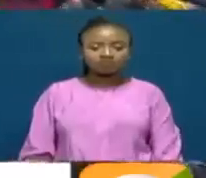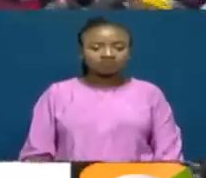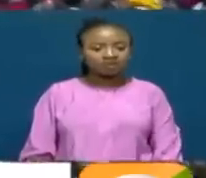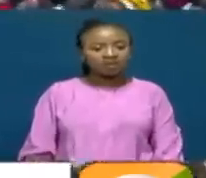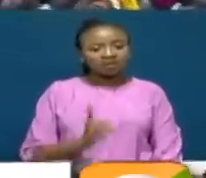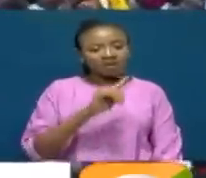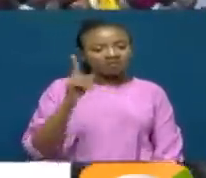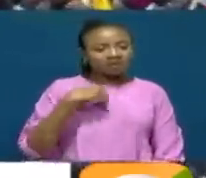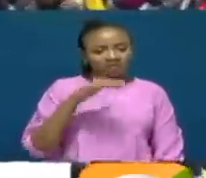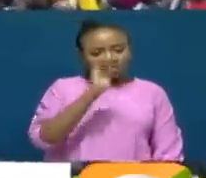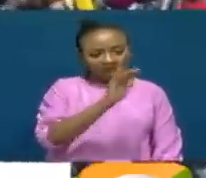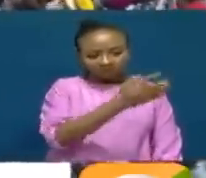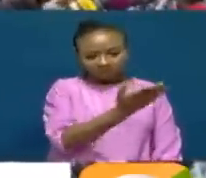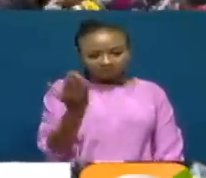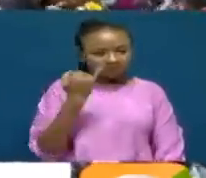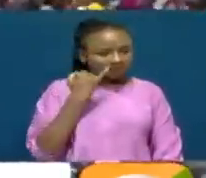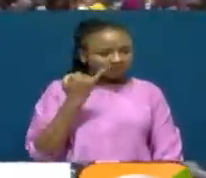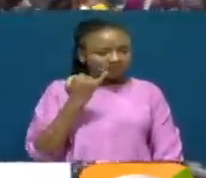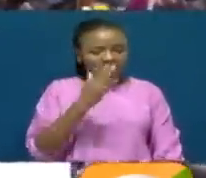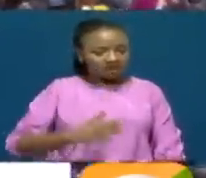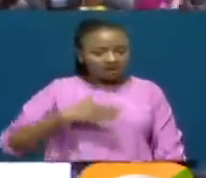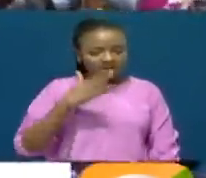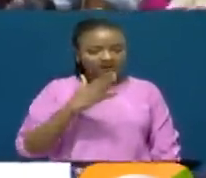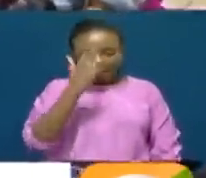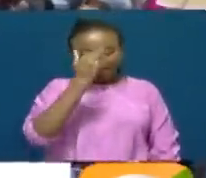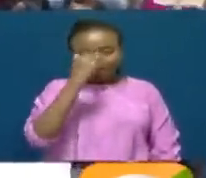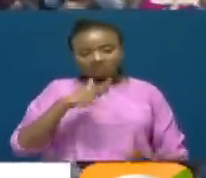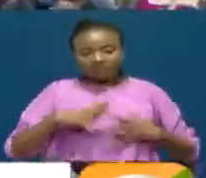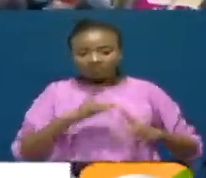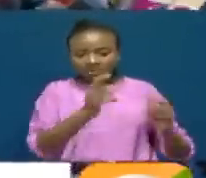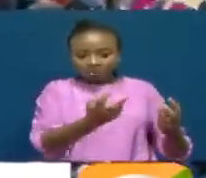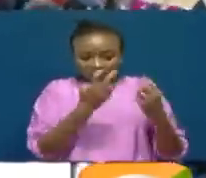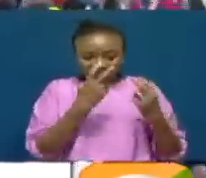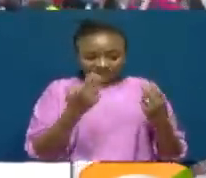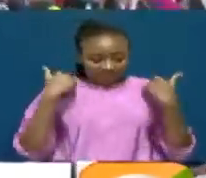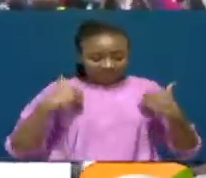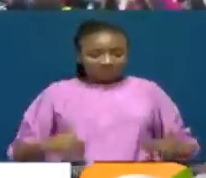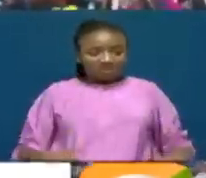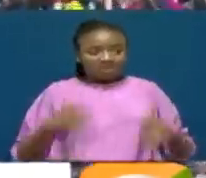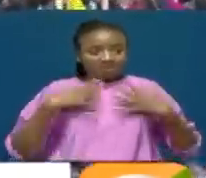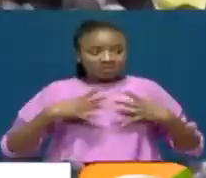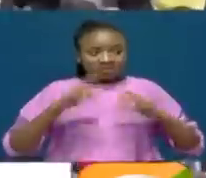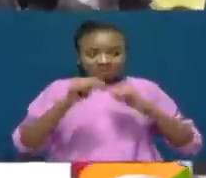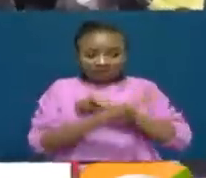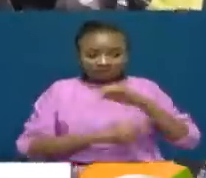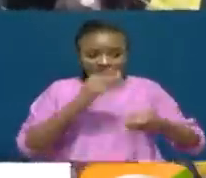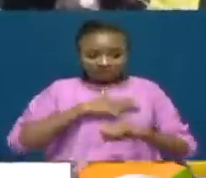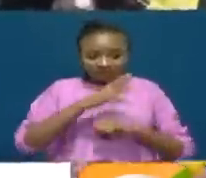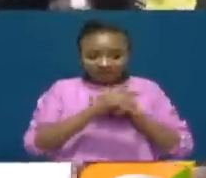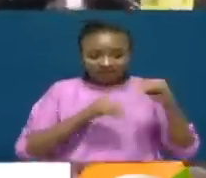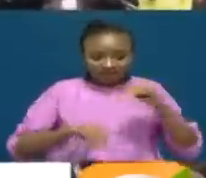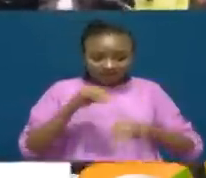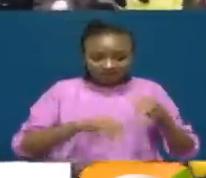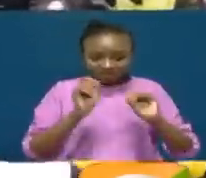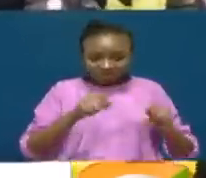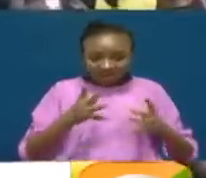Yani, nyinyi watu wa Narok. Yani, mkiniona mimi nikisimama hapa. Mimi ninaonekana mtu ya kuibiwa kura